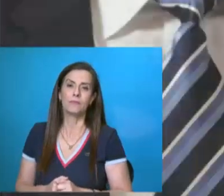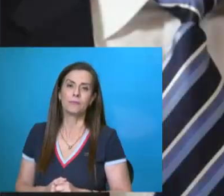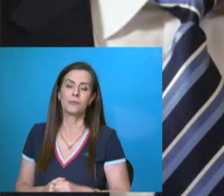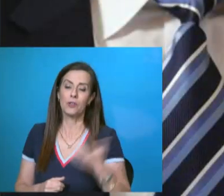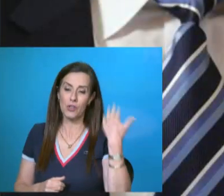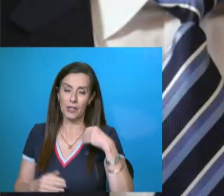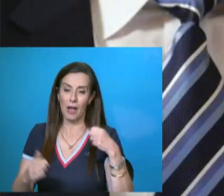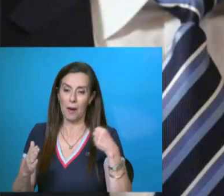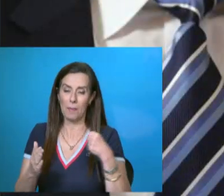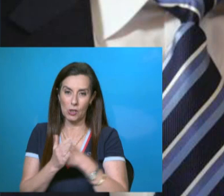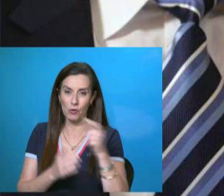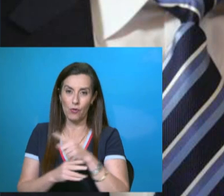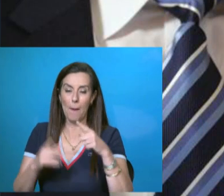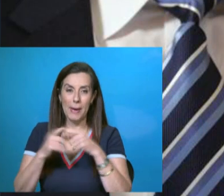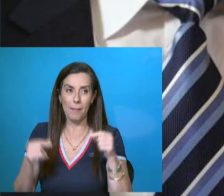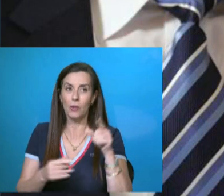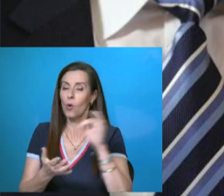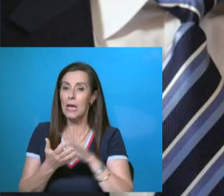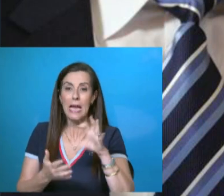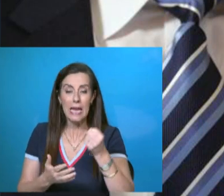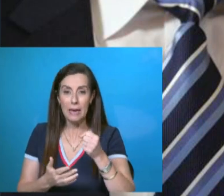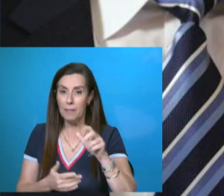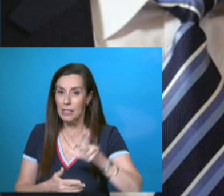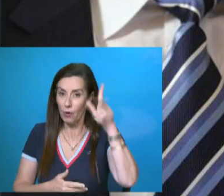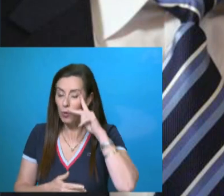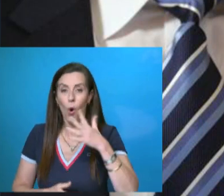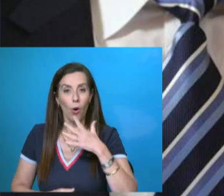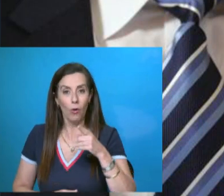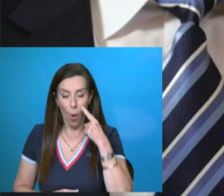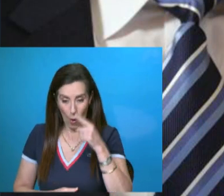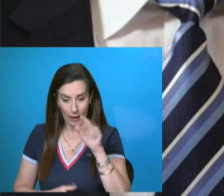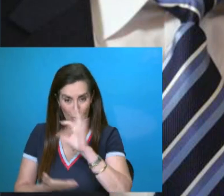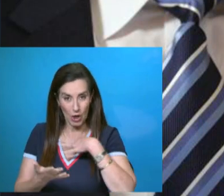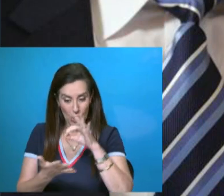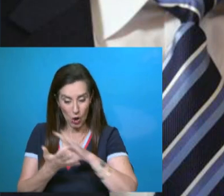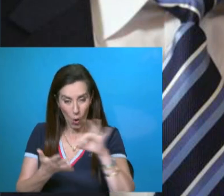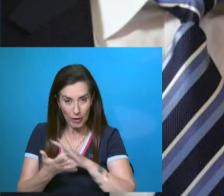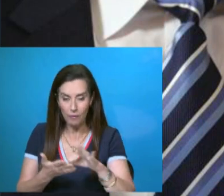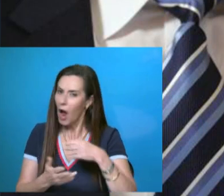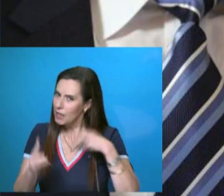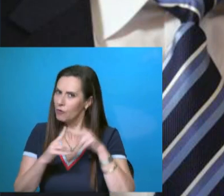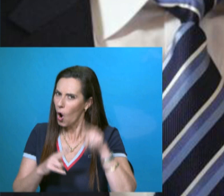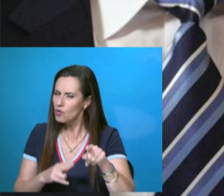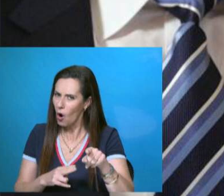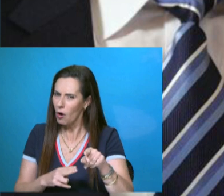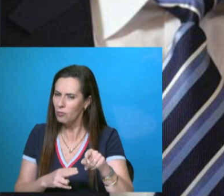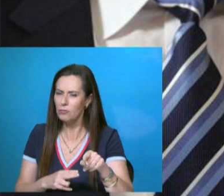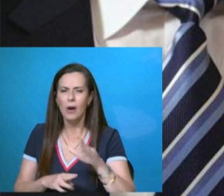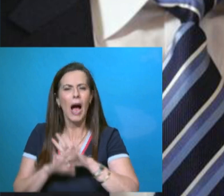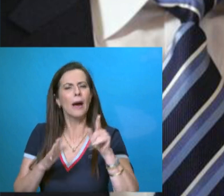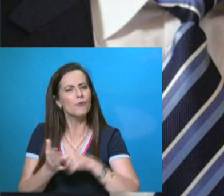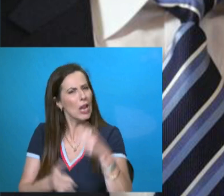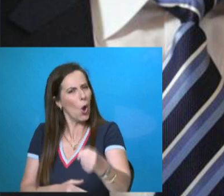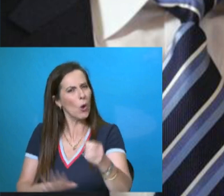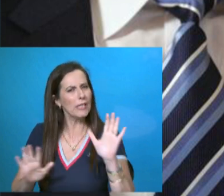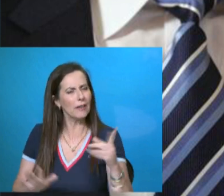ביפן. הוא כתב, אם יושב הראש קים רואה זאת, את הציוץ, כן? אני אפגוש אותו באזור המפורז רק כדי ללחוץ יד